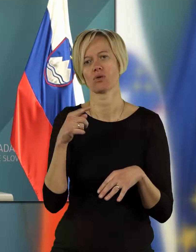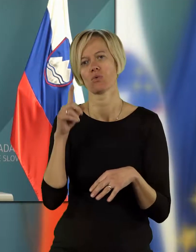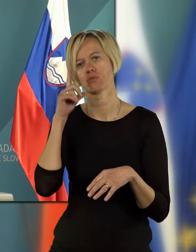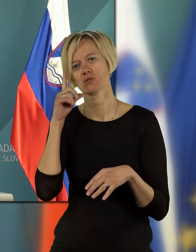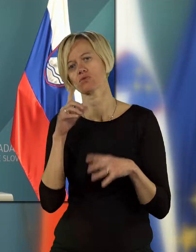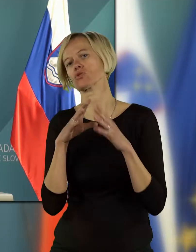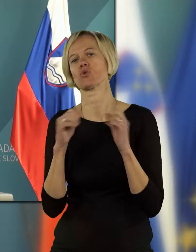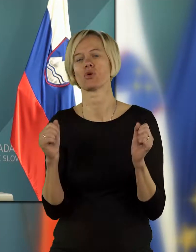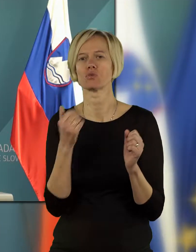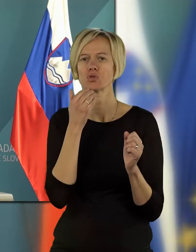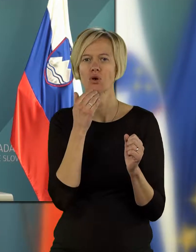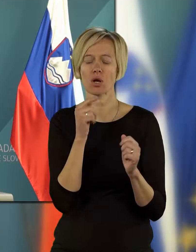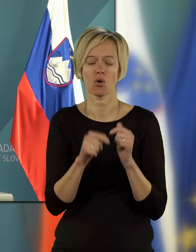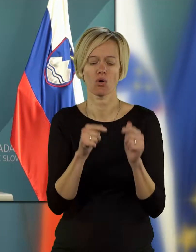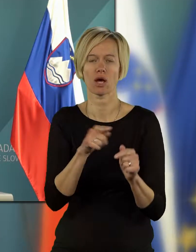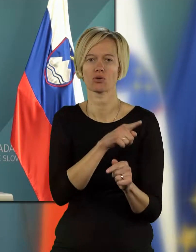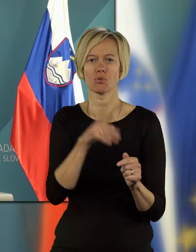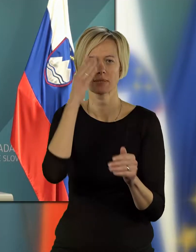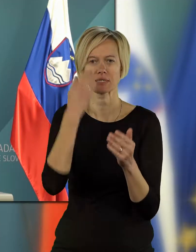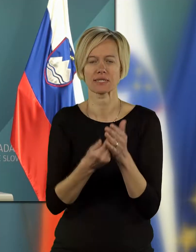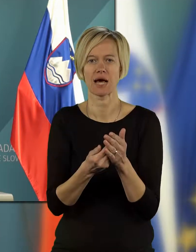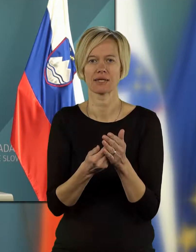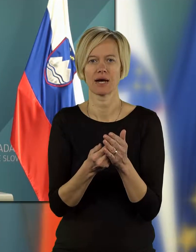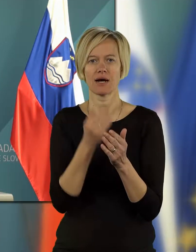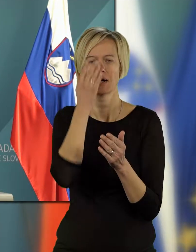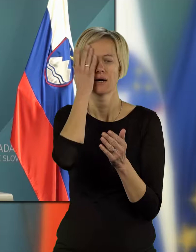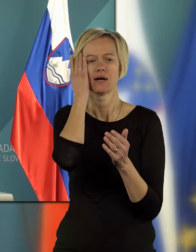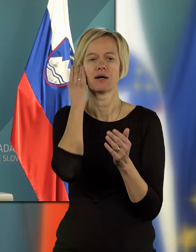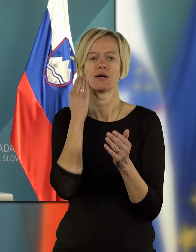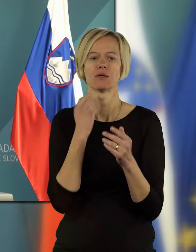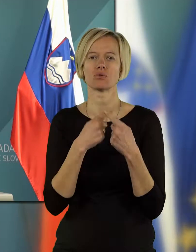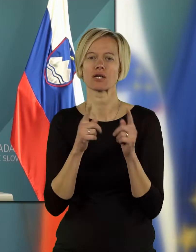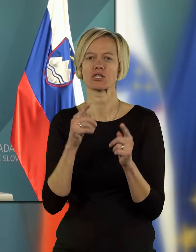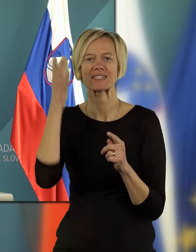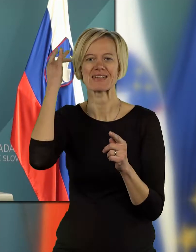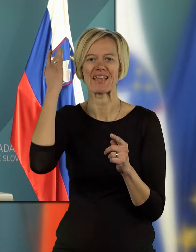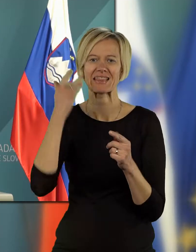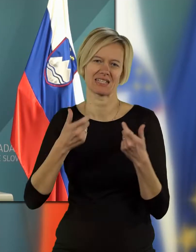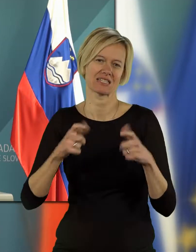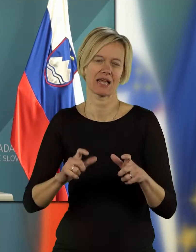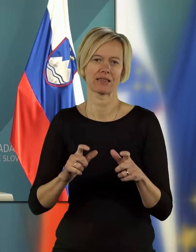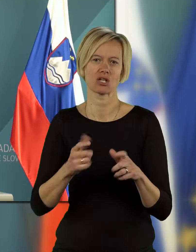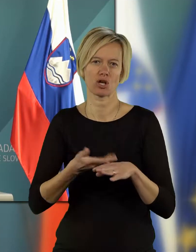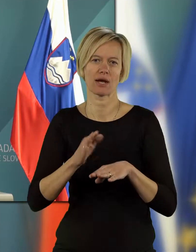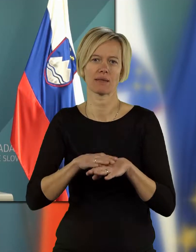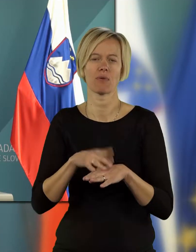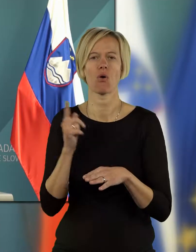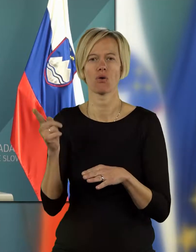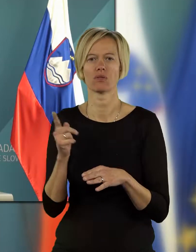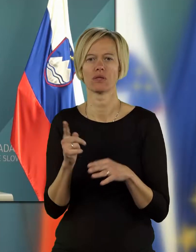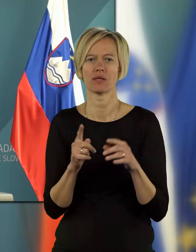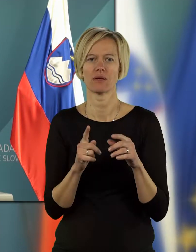v bistvu storil skoraj korak do priznanja. Sicer Sveti sedež de